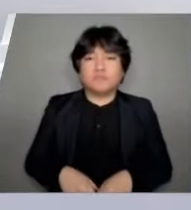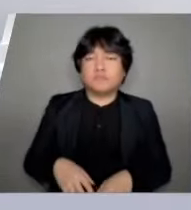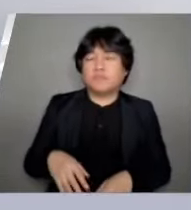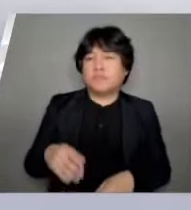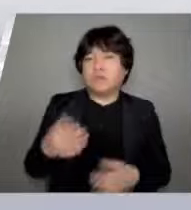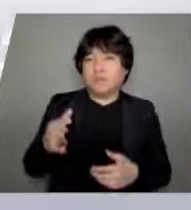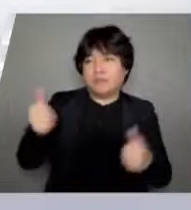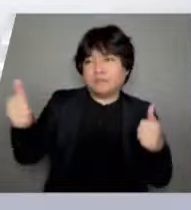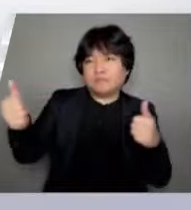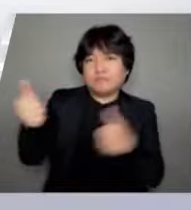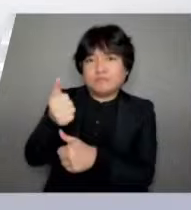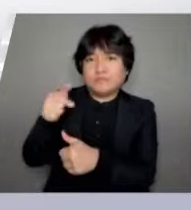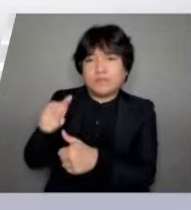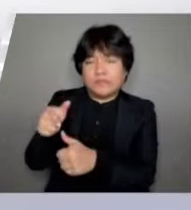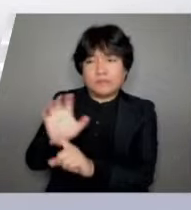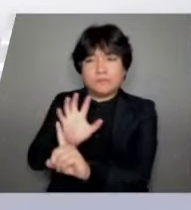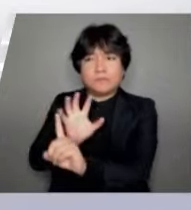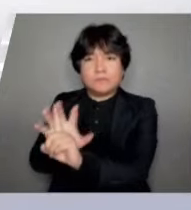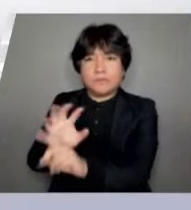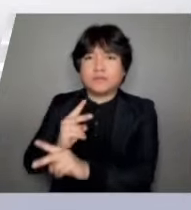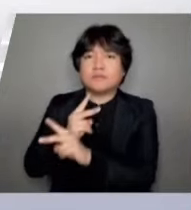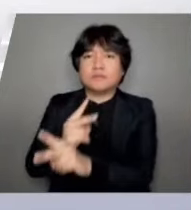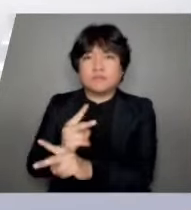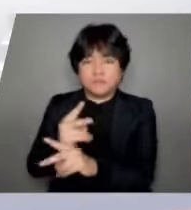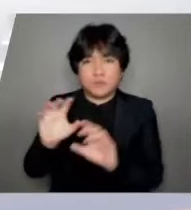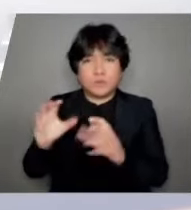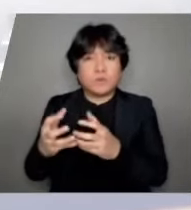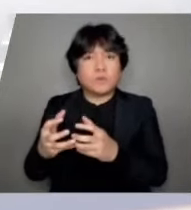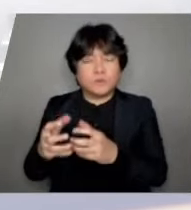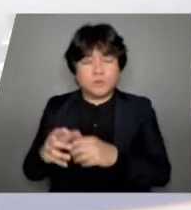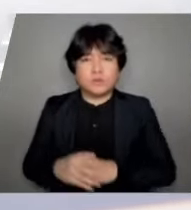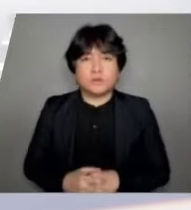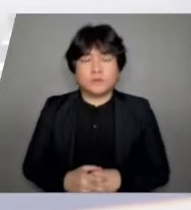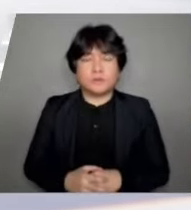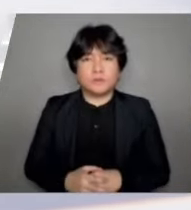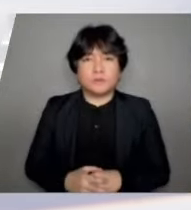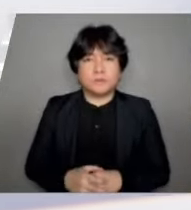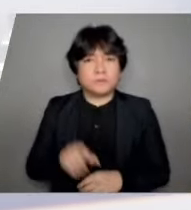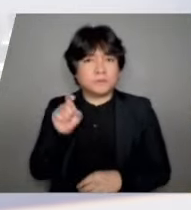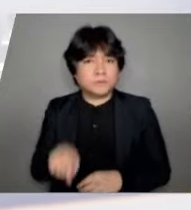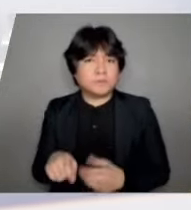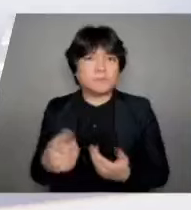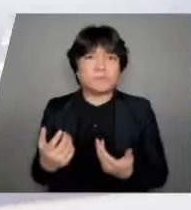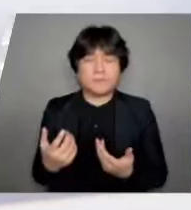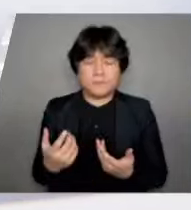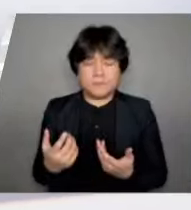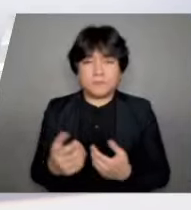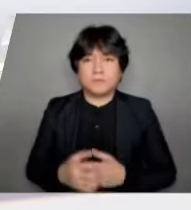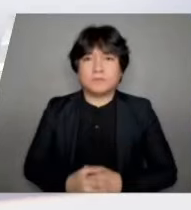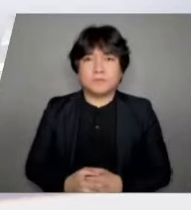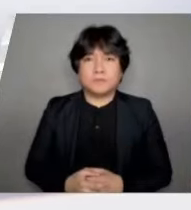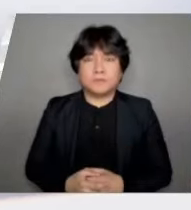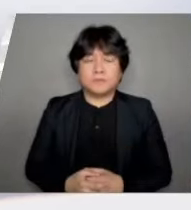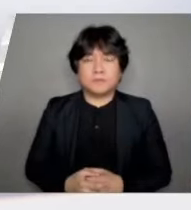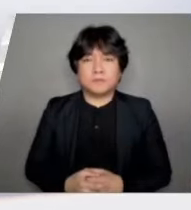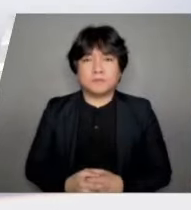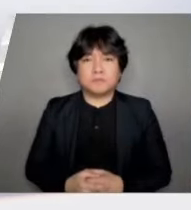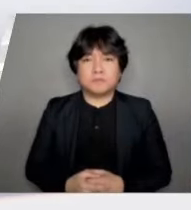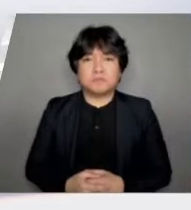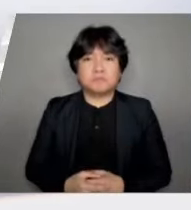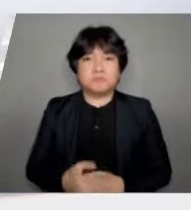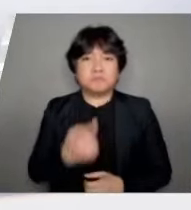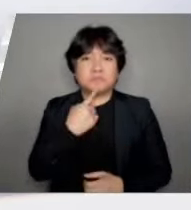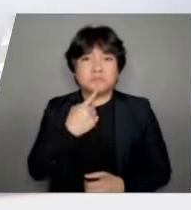Vice Presidential Security and Protection Group para maging aligned sa lean and mean strategy ng AFP. Sinabi naman ng PSC